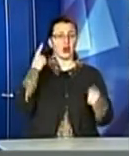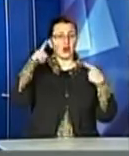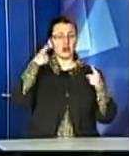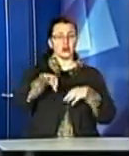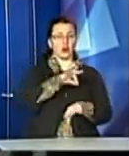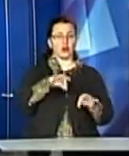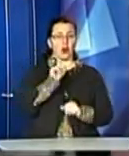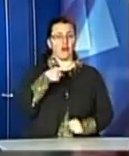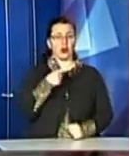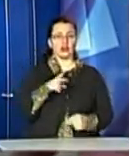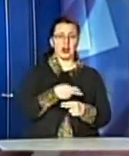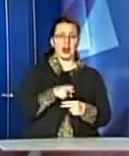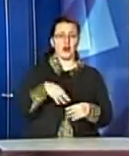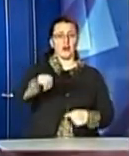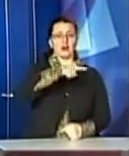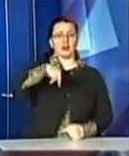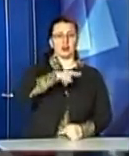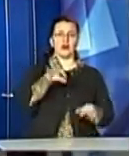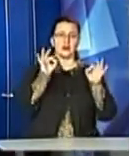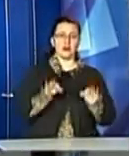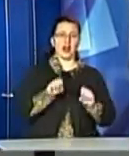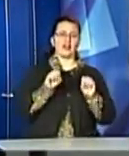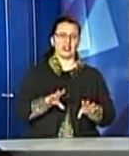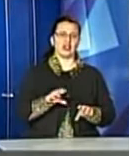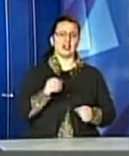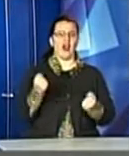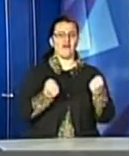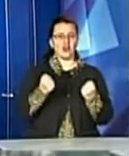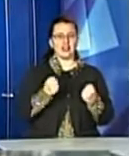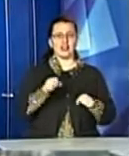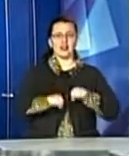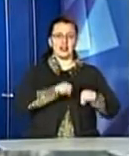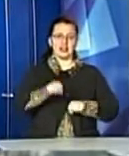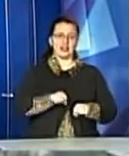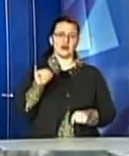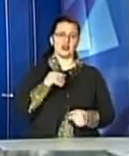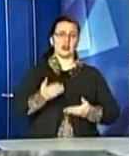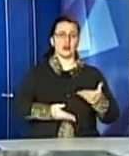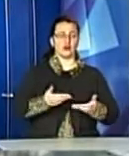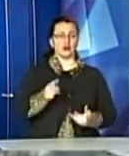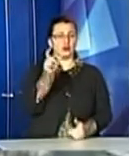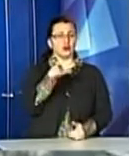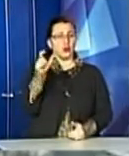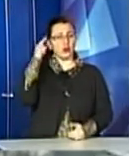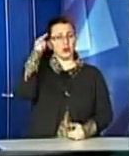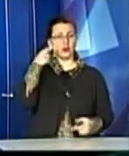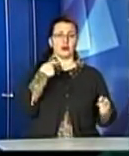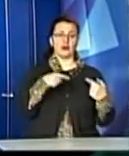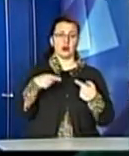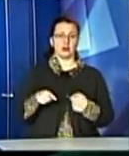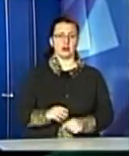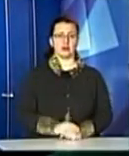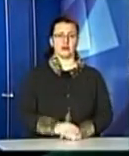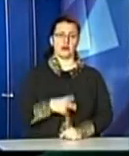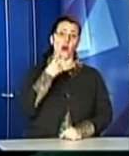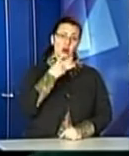запевняють, що регульоване кільце буде оптимальним рішенням для водіїв, велосипедистів та пішоходів. Та думки з цього приводу у мешканців міста різняться.